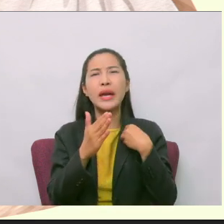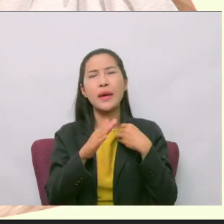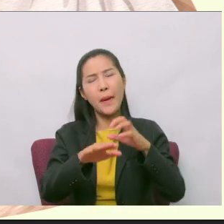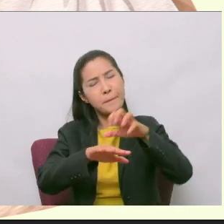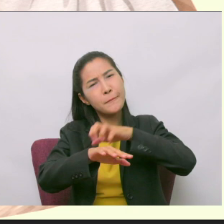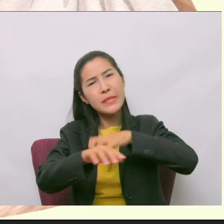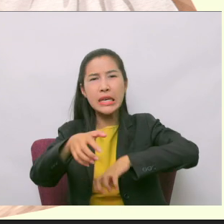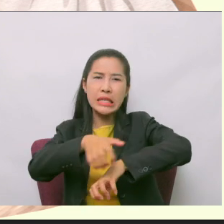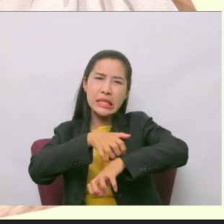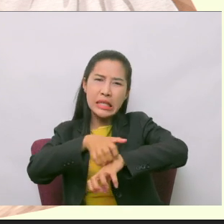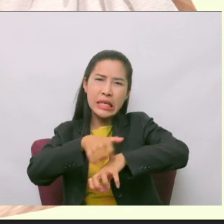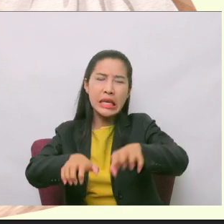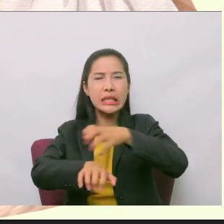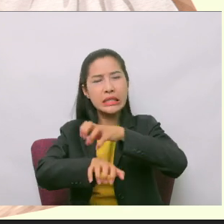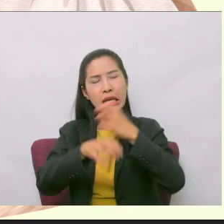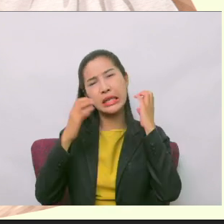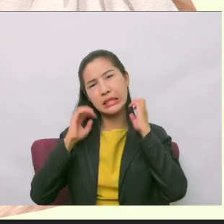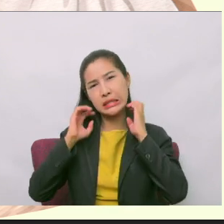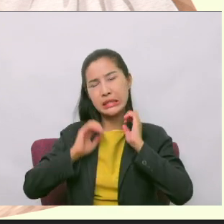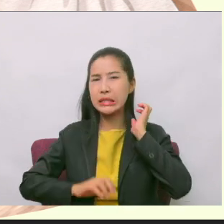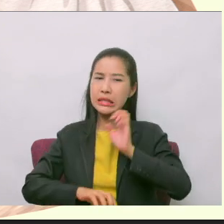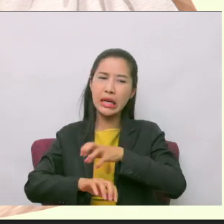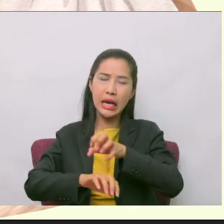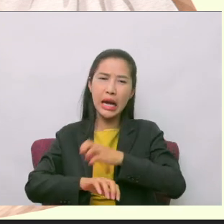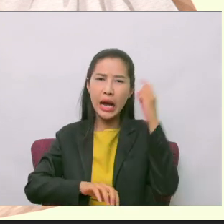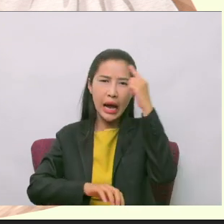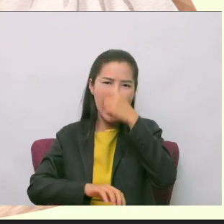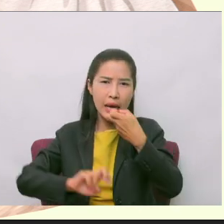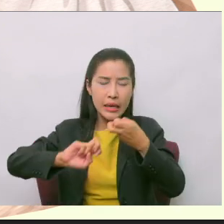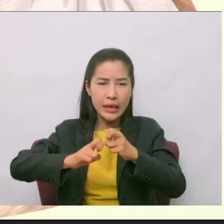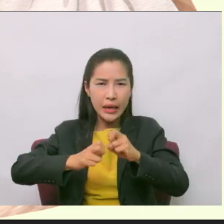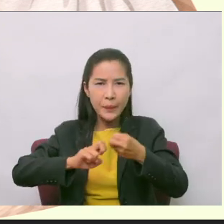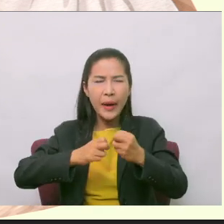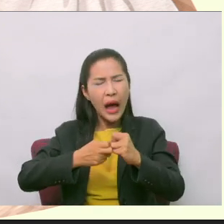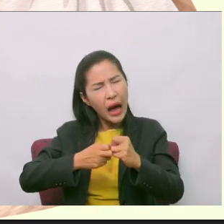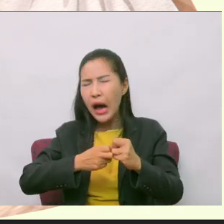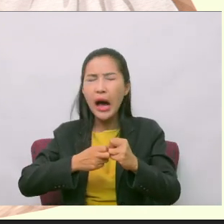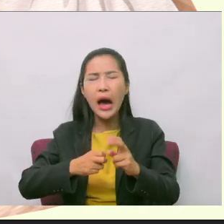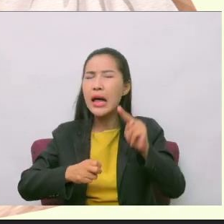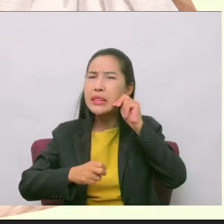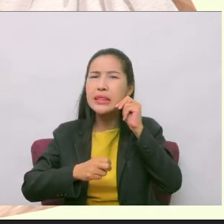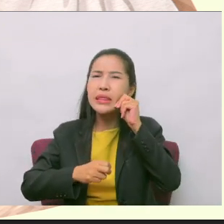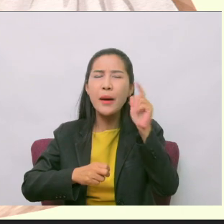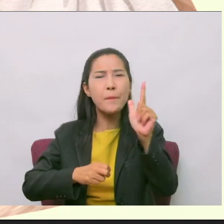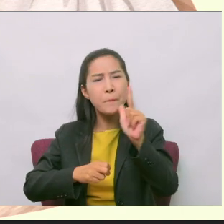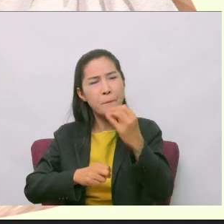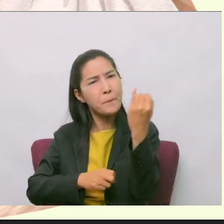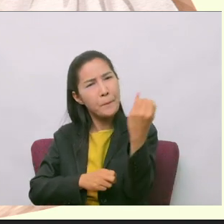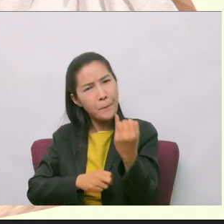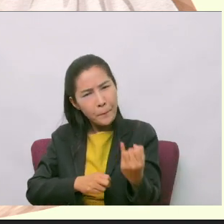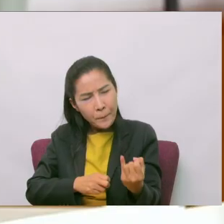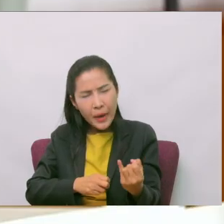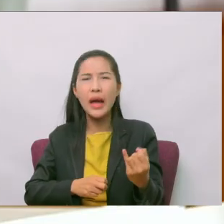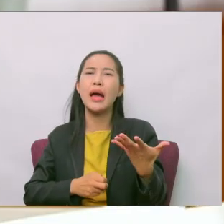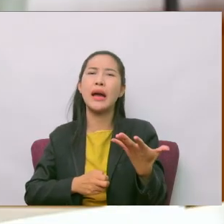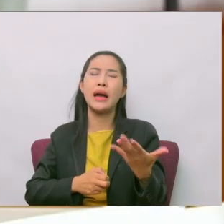แก้ผดผื่นคันสำหรับคนที่มีปัญหาในเรื่องของน้ำเหลืองไม่ดีหรือว่ามีปัญหาในเรื่องของอาการคันนะคะ